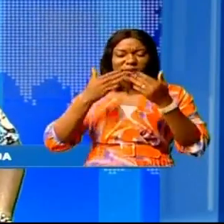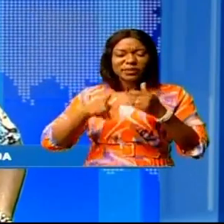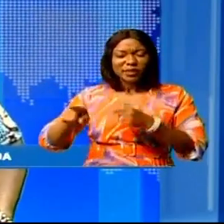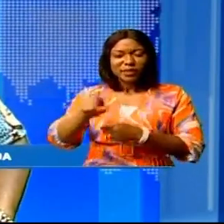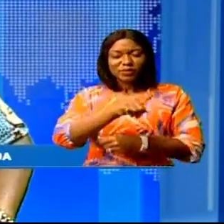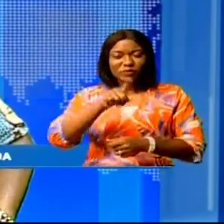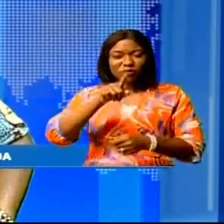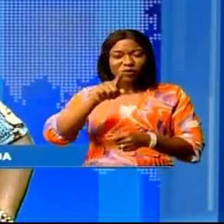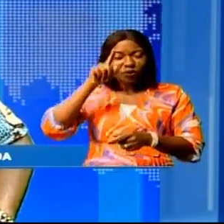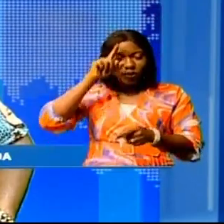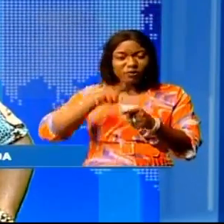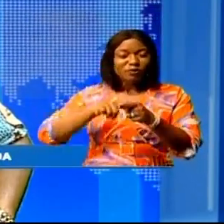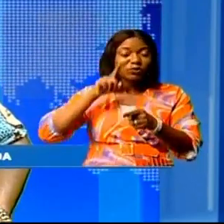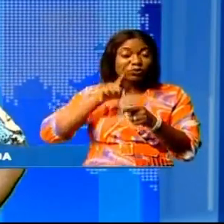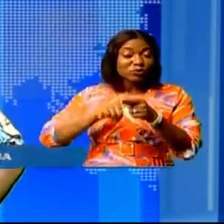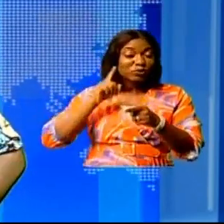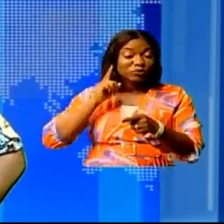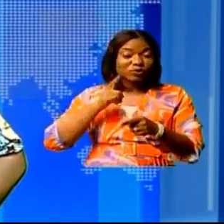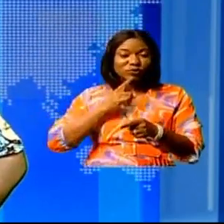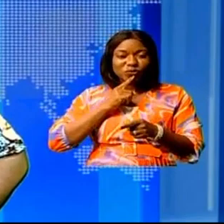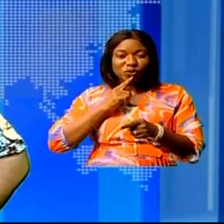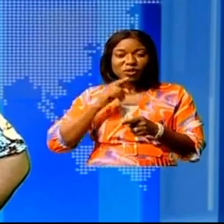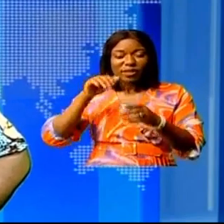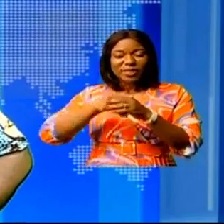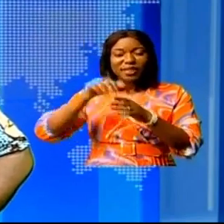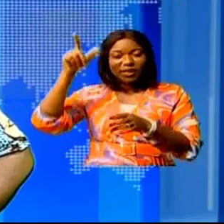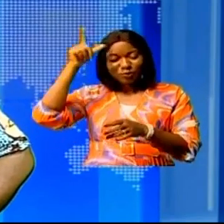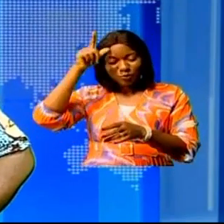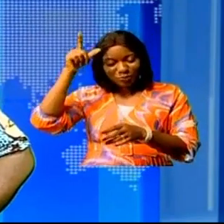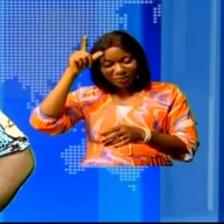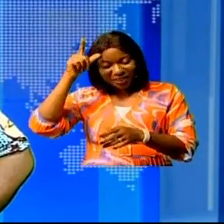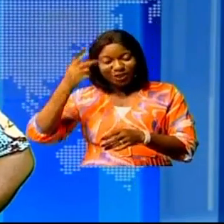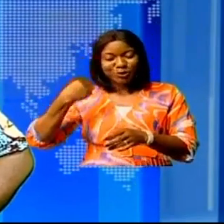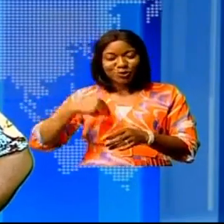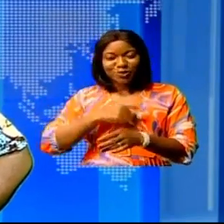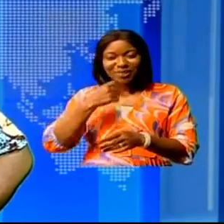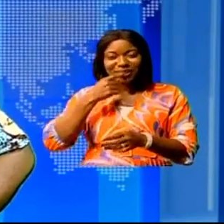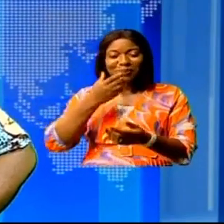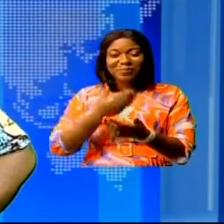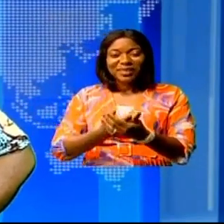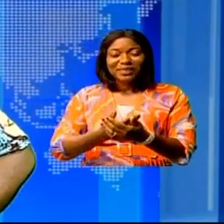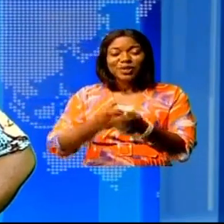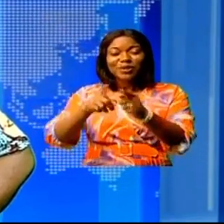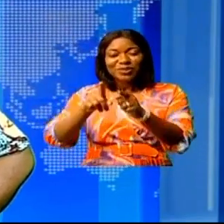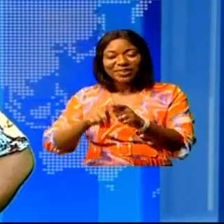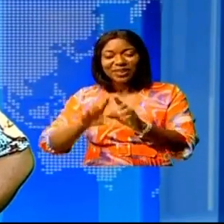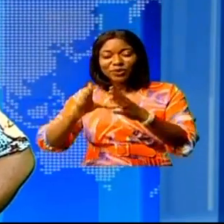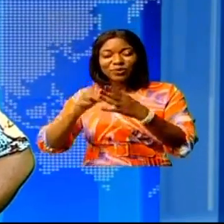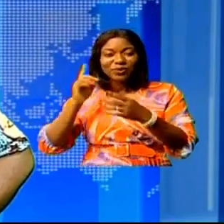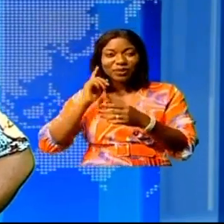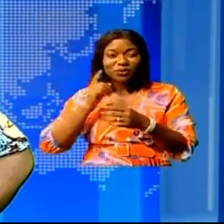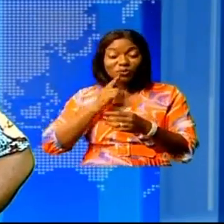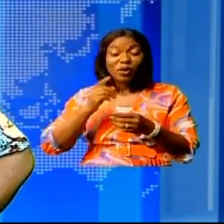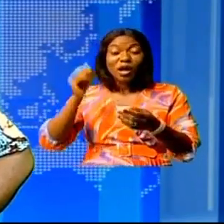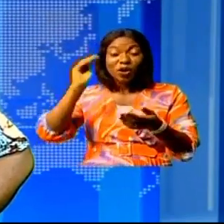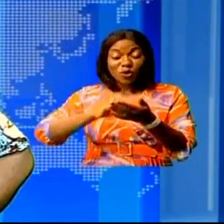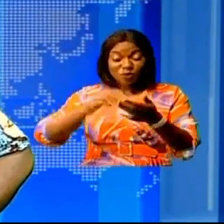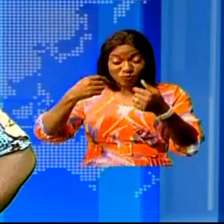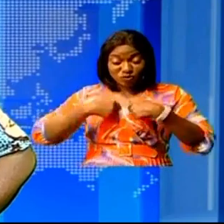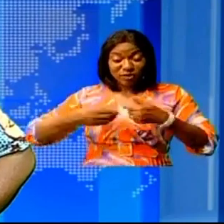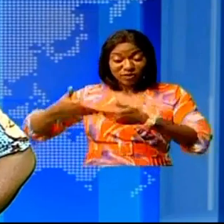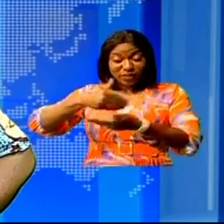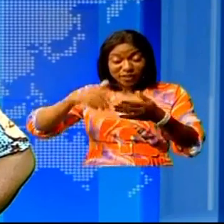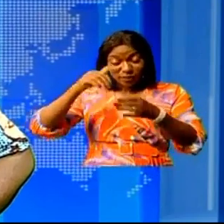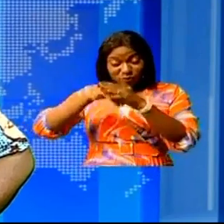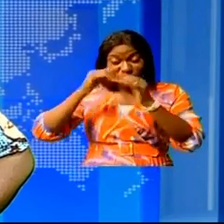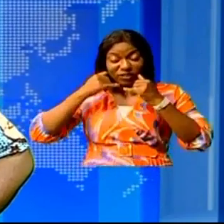chers téléspectateurs, de nous avoir suivis à travers le monde. Dans 30 minutes, Sandra Nyangui reviendra sur ce même plateau